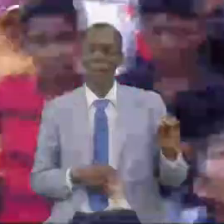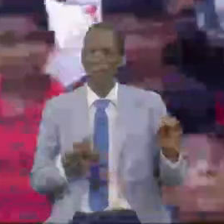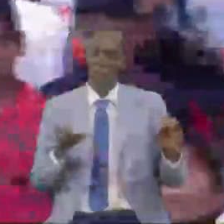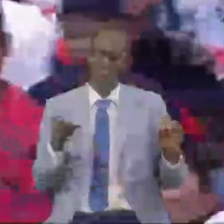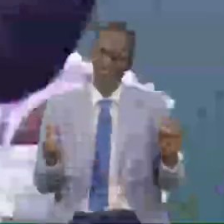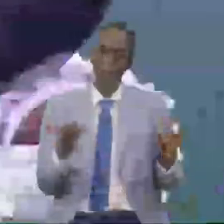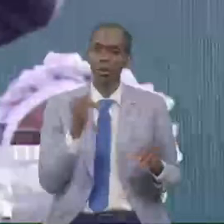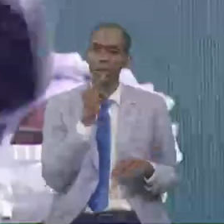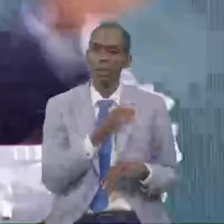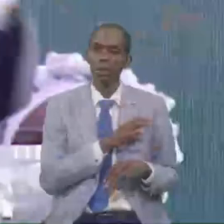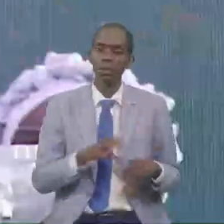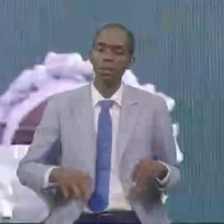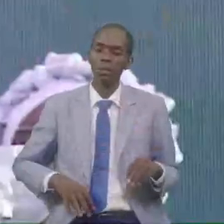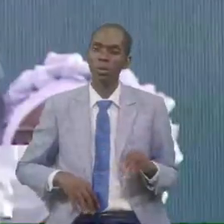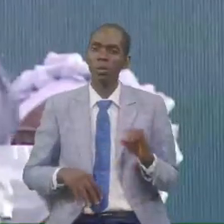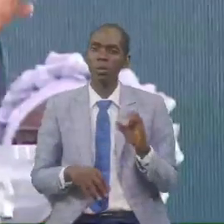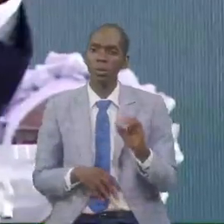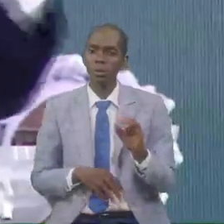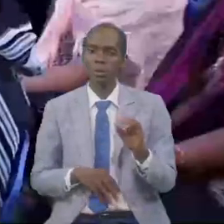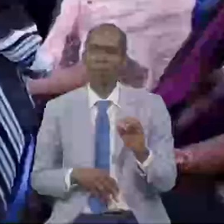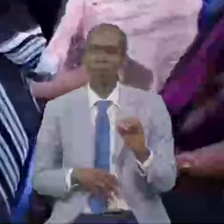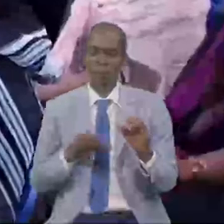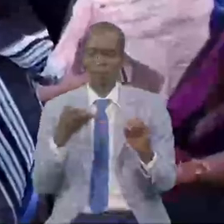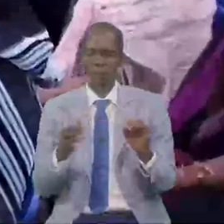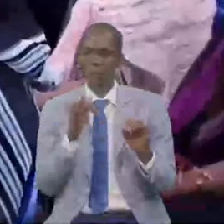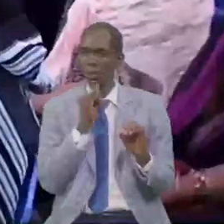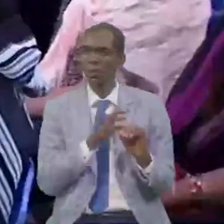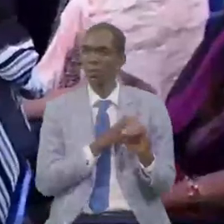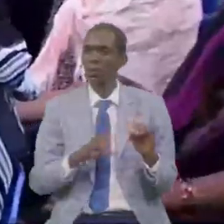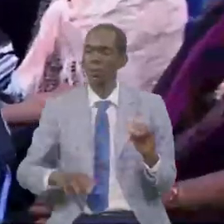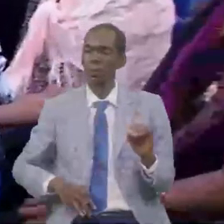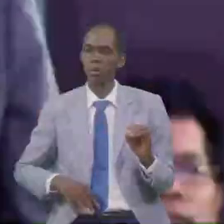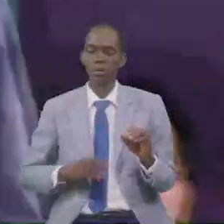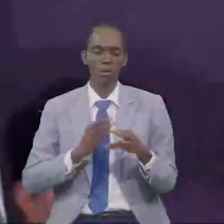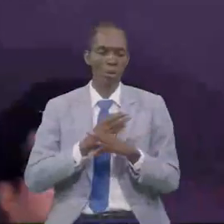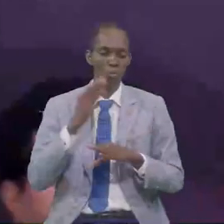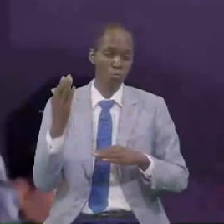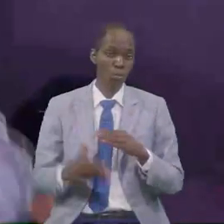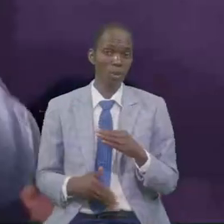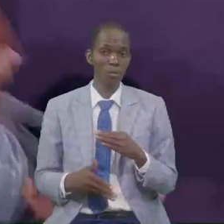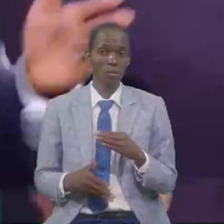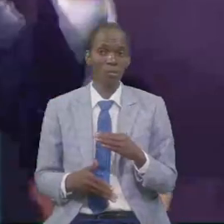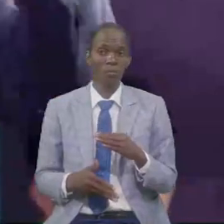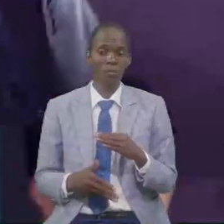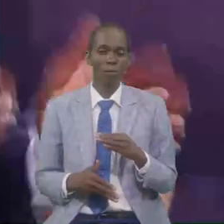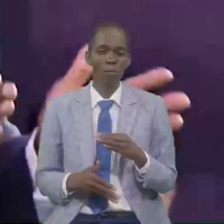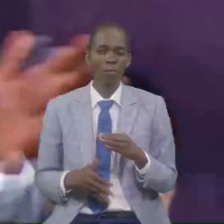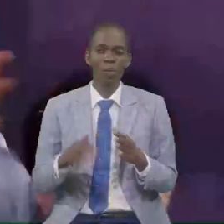Voici Christ qui est entier, plein. Voici Christ qui est complet.